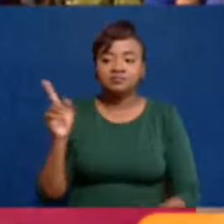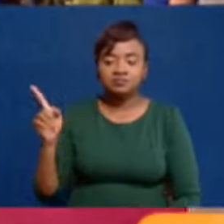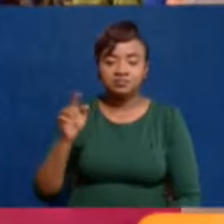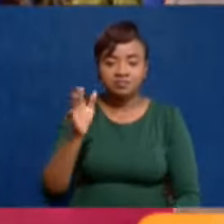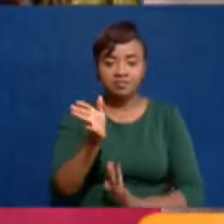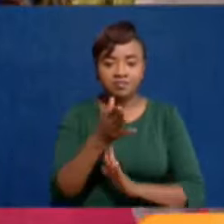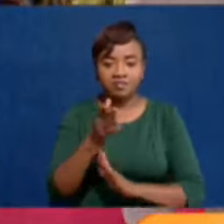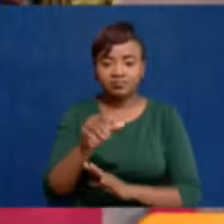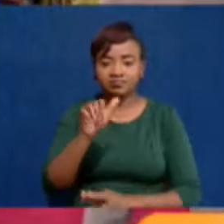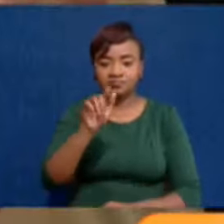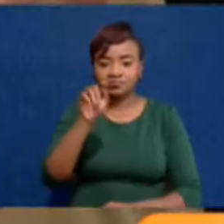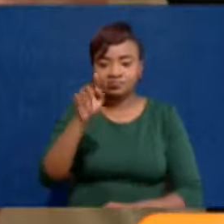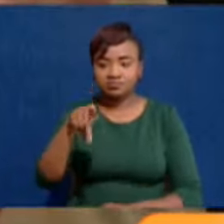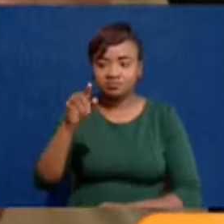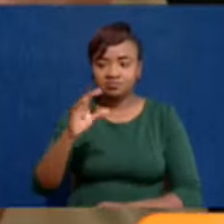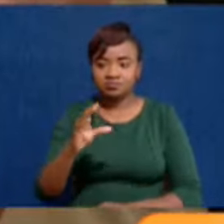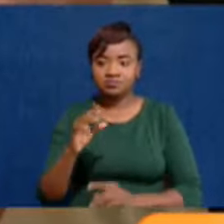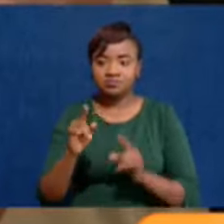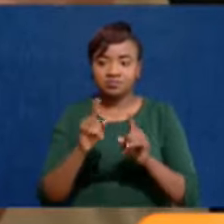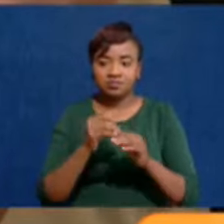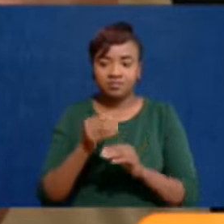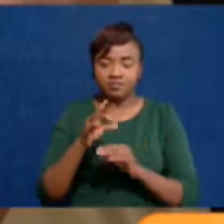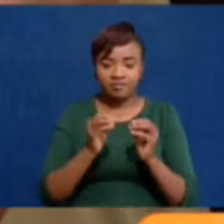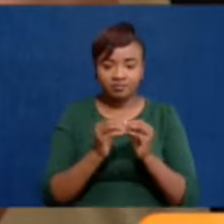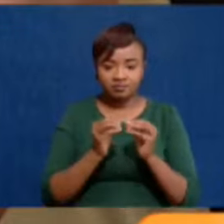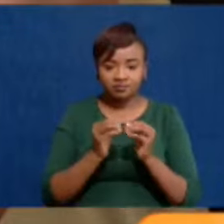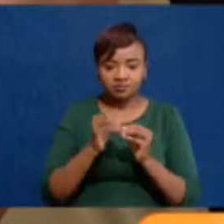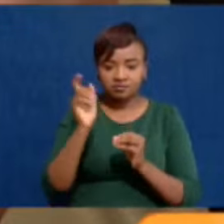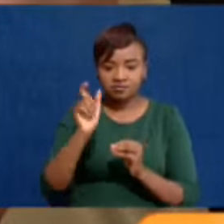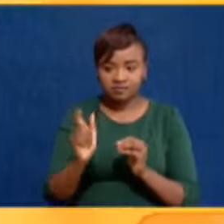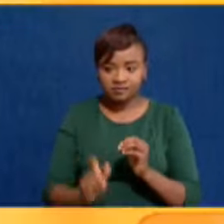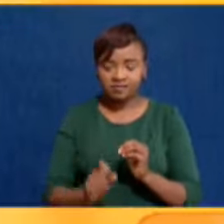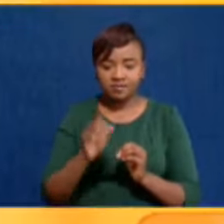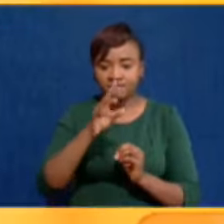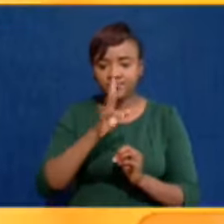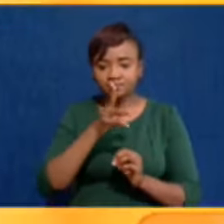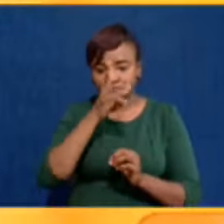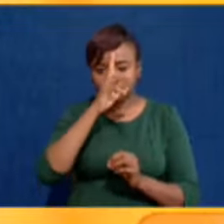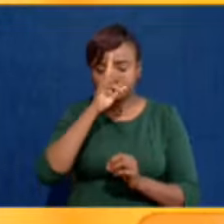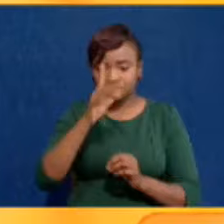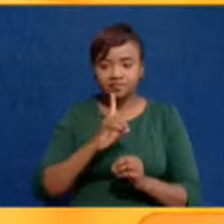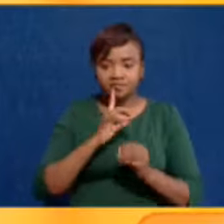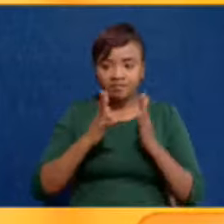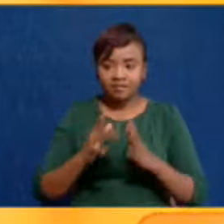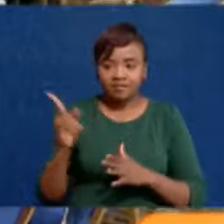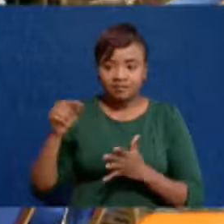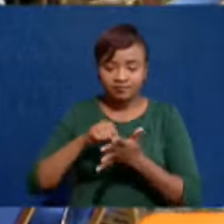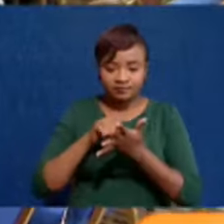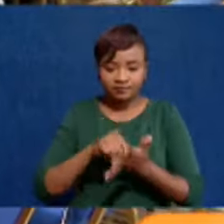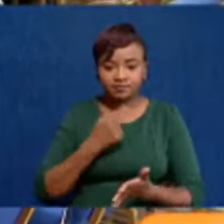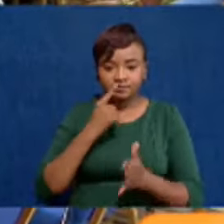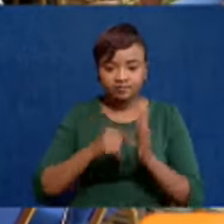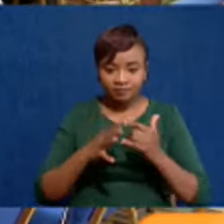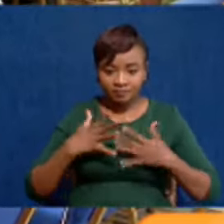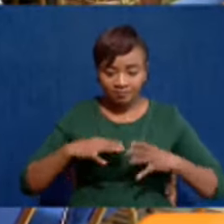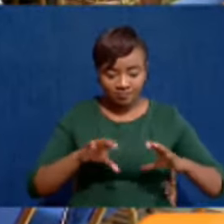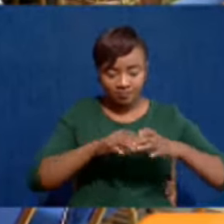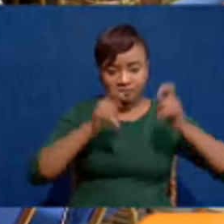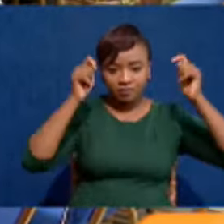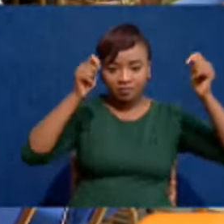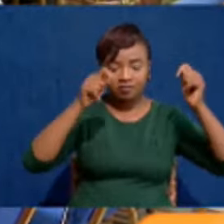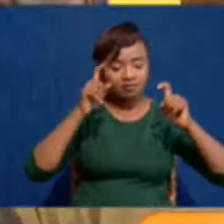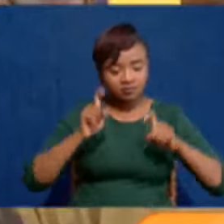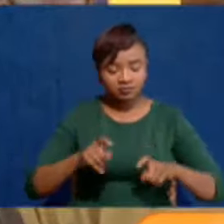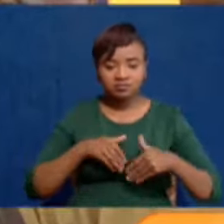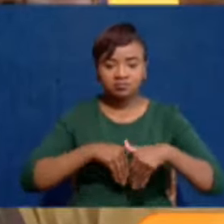Embakasi baada ya kikao na makamanda wa polisi wa mikoa, Masengeli alisisitiza kuwa waandamanaji lazima wazingatie sheria